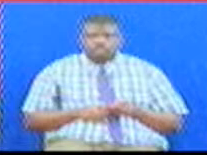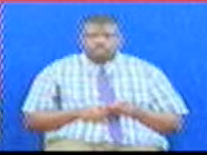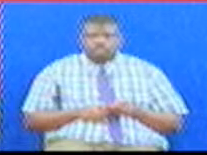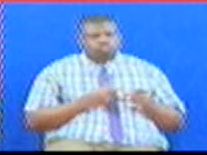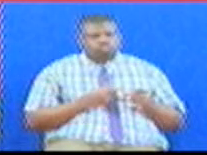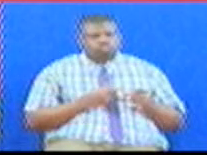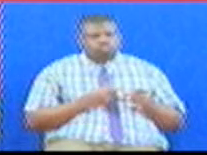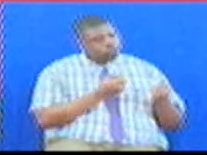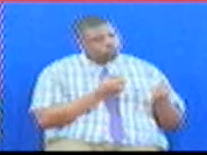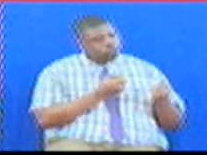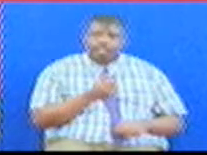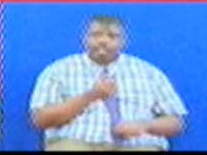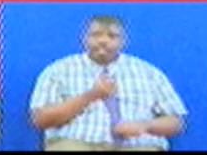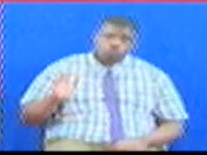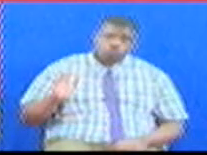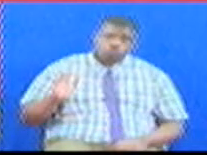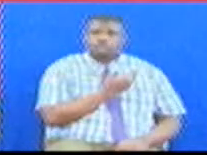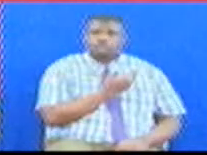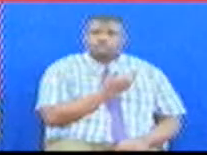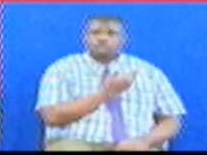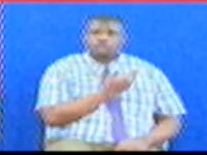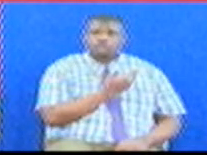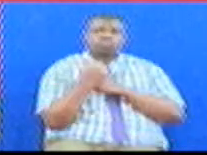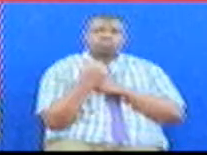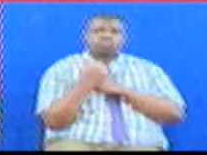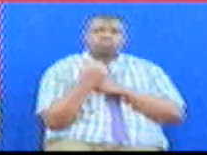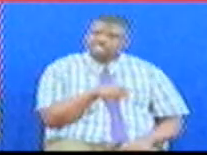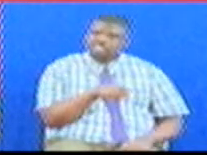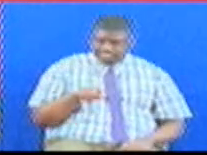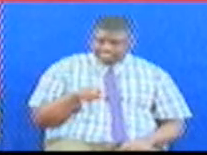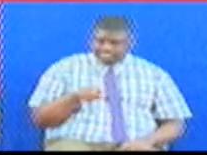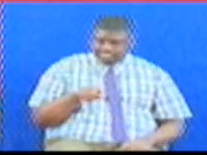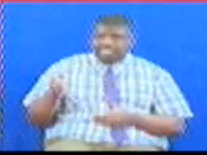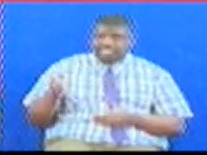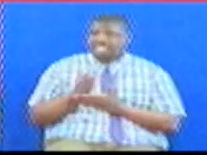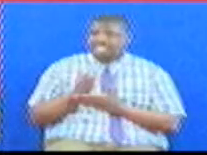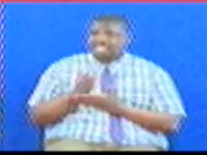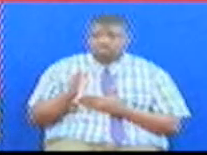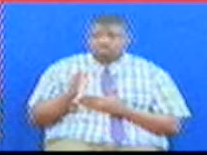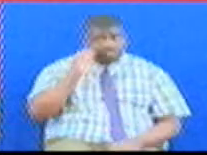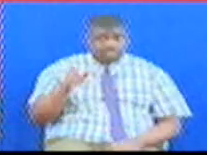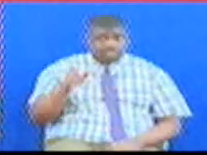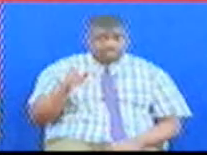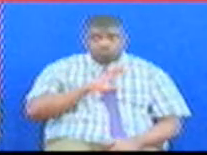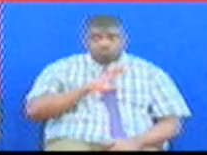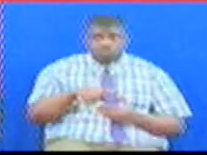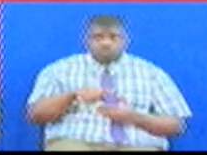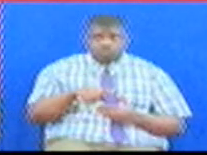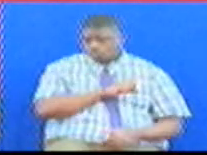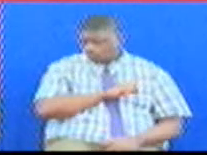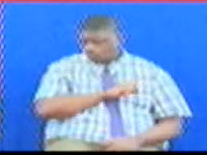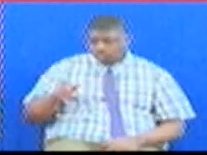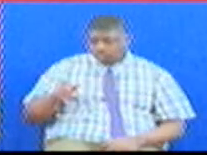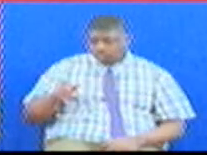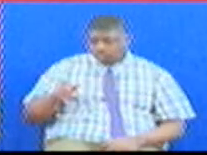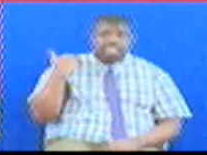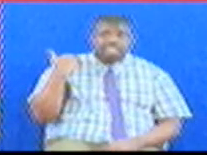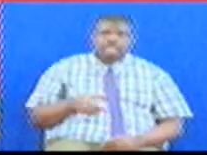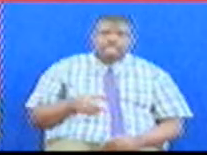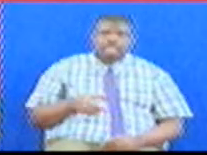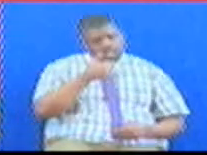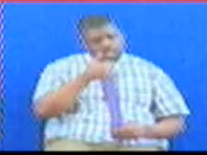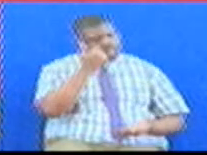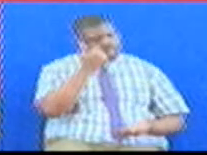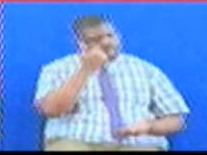Mkurugenzi ameondolewa jukumu hili, lakini hata hizi kesi tunazozisikia zote, tumesikia wiki kadhaa zilizopita, haziamuliwi